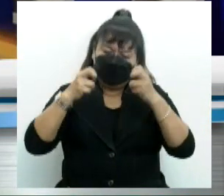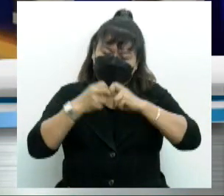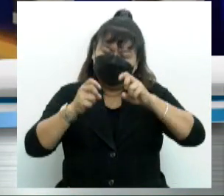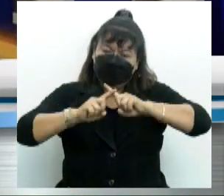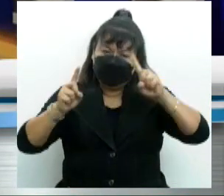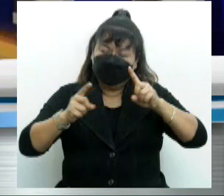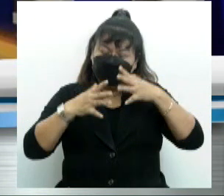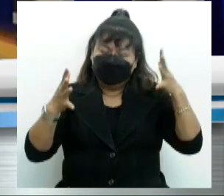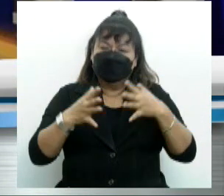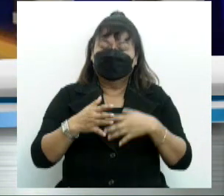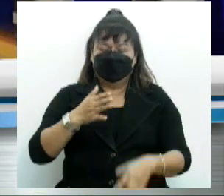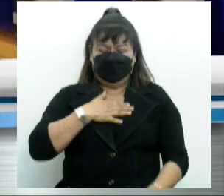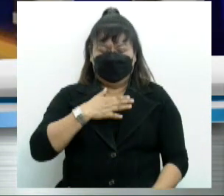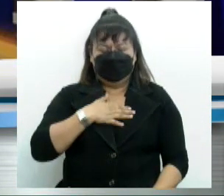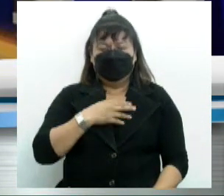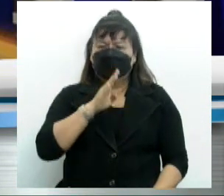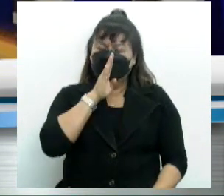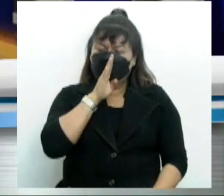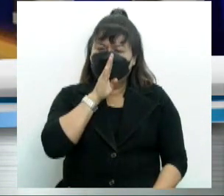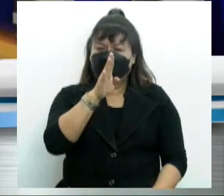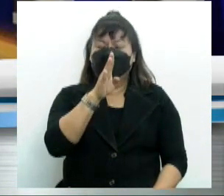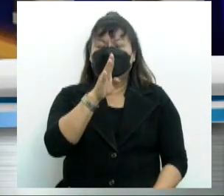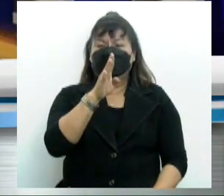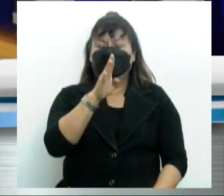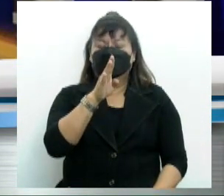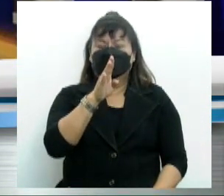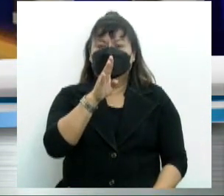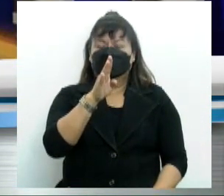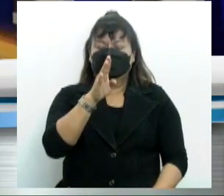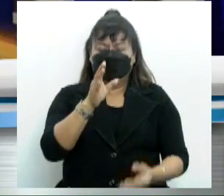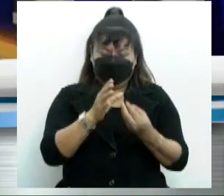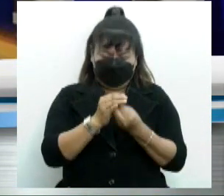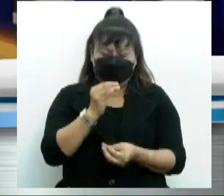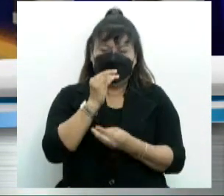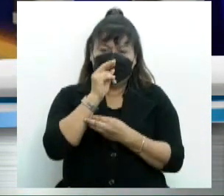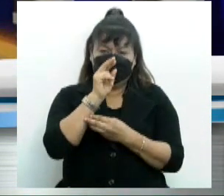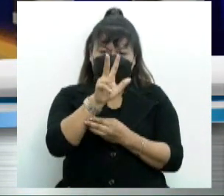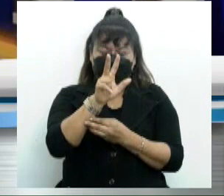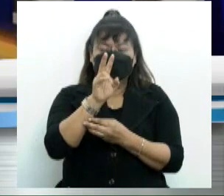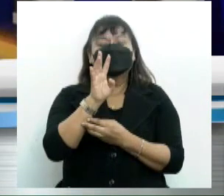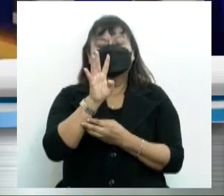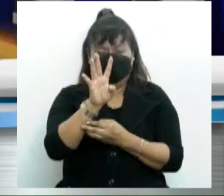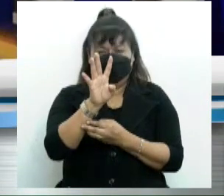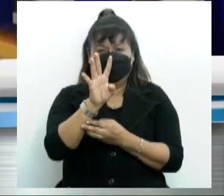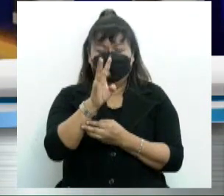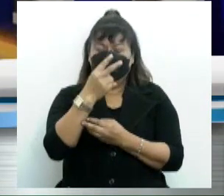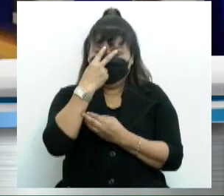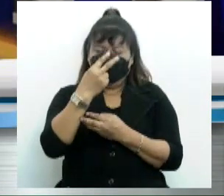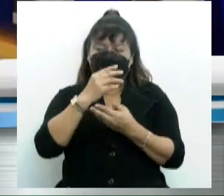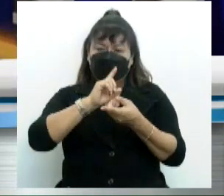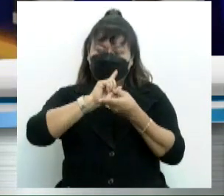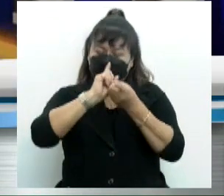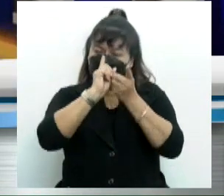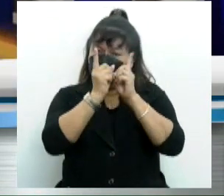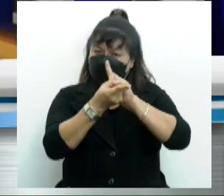กองแล้วผมเองก็ได้กำชับมีแต่พอมาถึงสัปดาห์ที่ 3ที่ 4วันนี้เราเช่นการเปลี่ยนแปลง